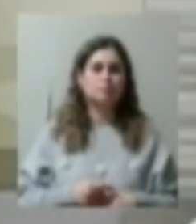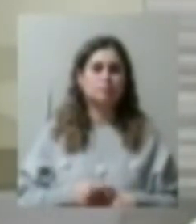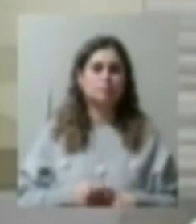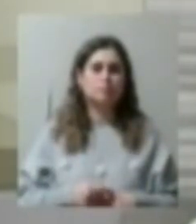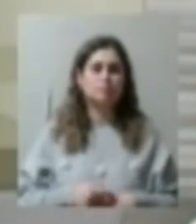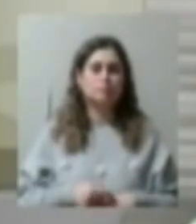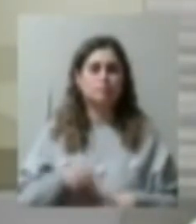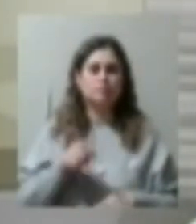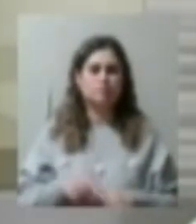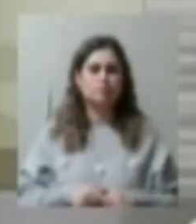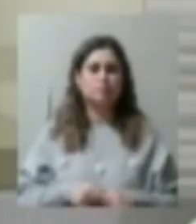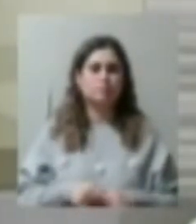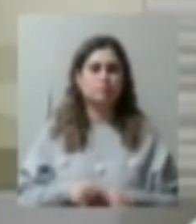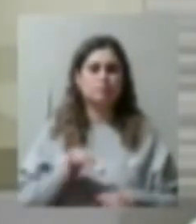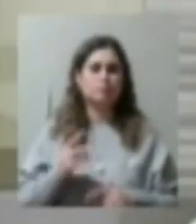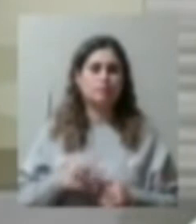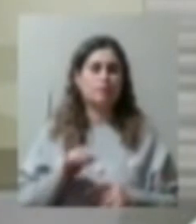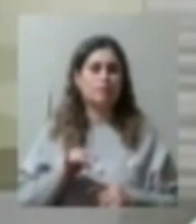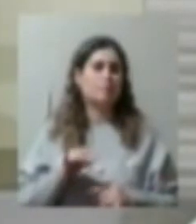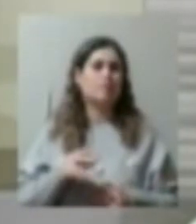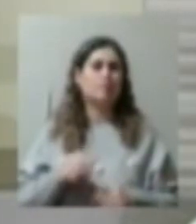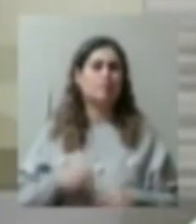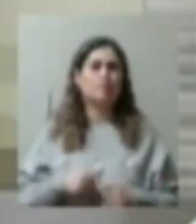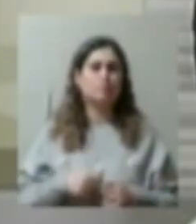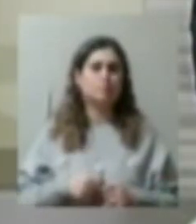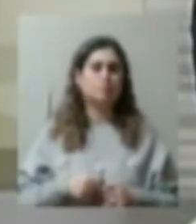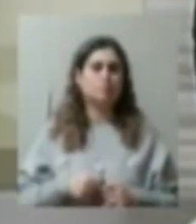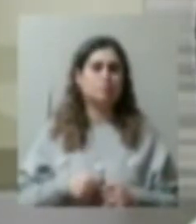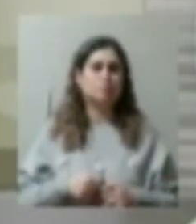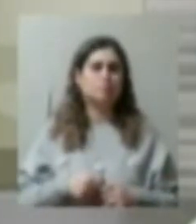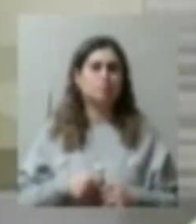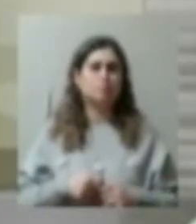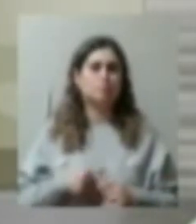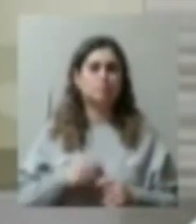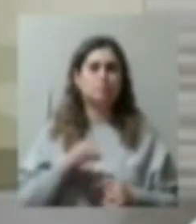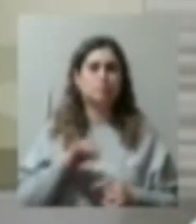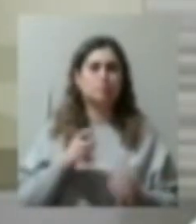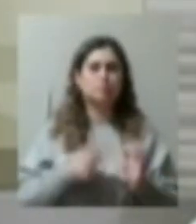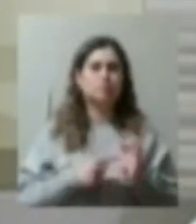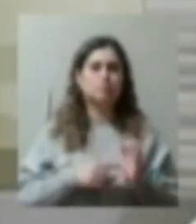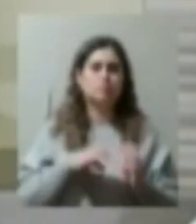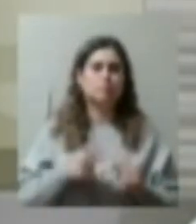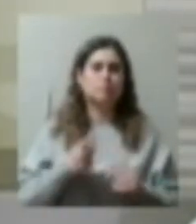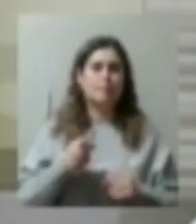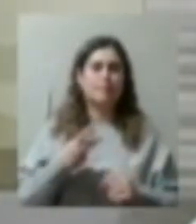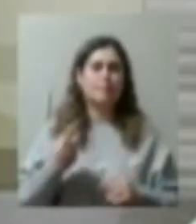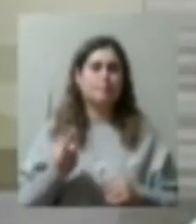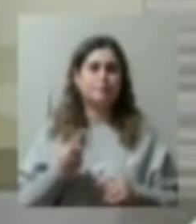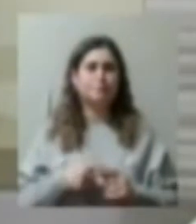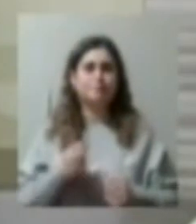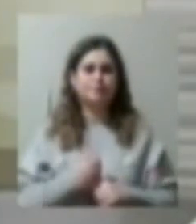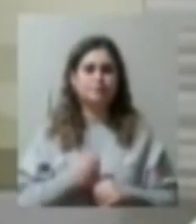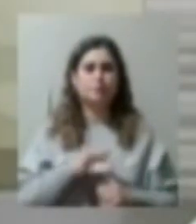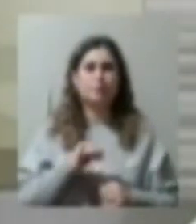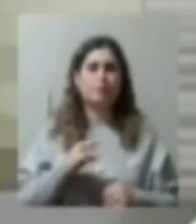там, відповідно до кодексу про адмінправопорушення, за частиною 6 статті 121 спочатку складається постанова,